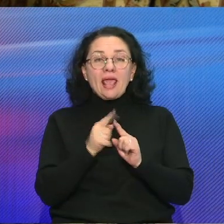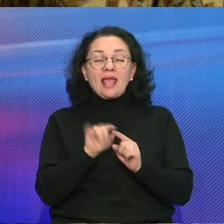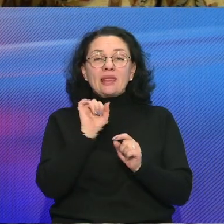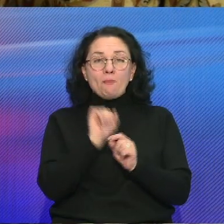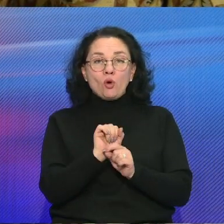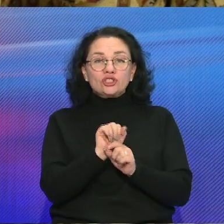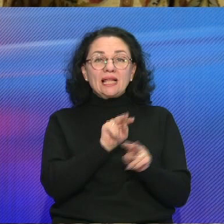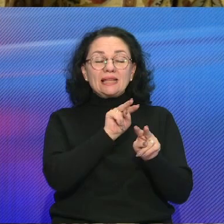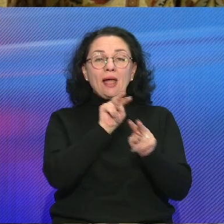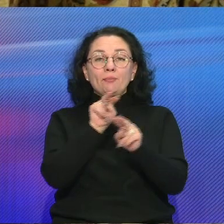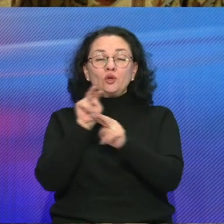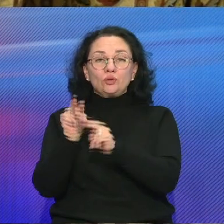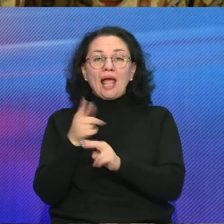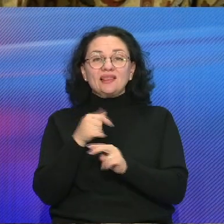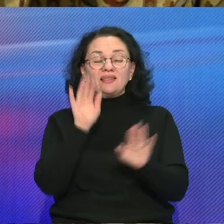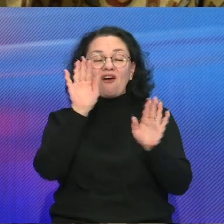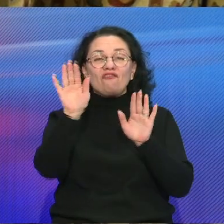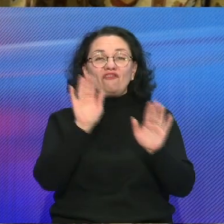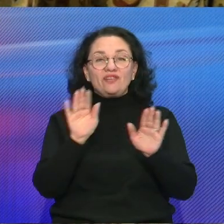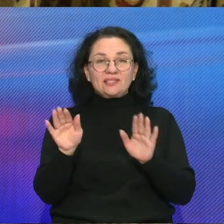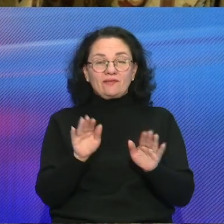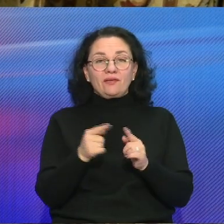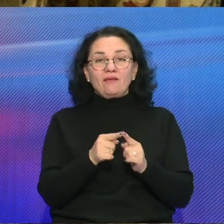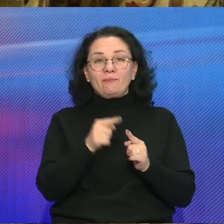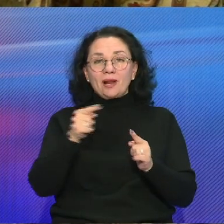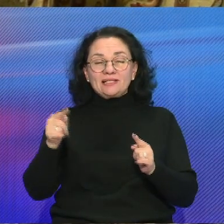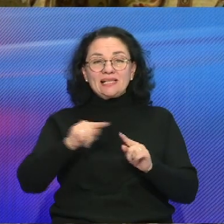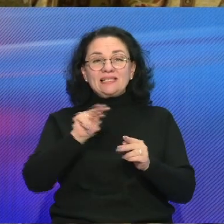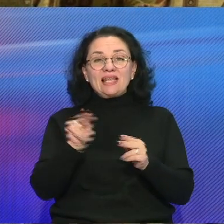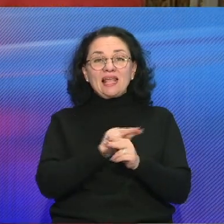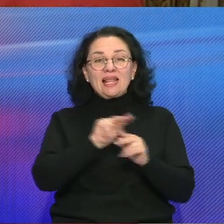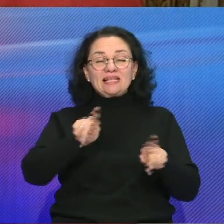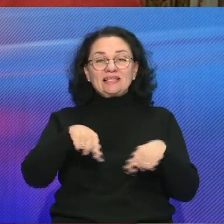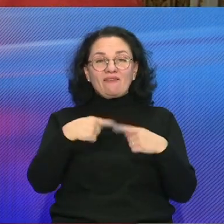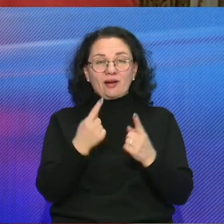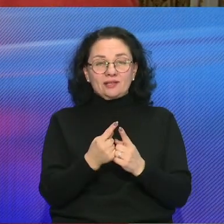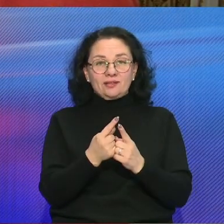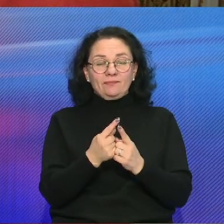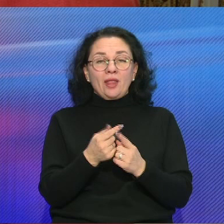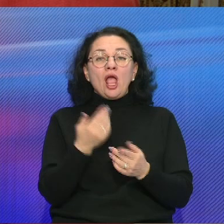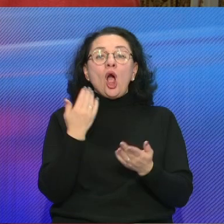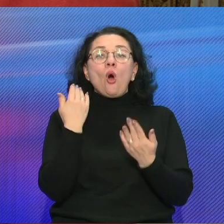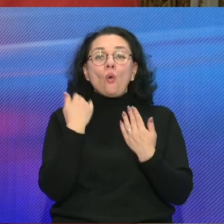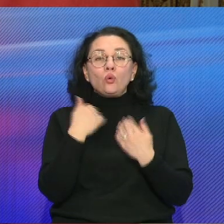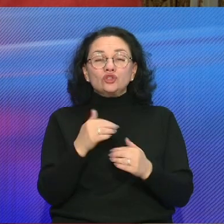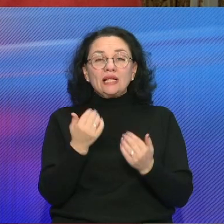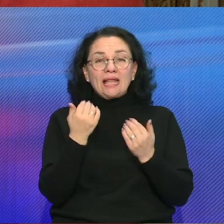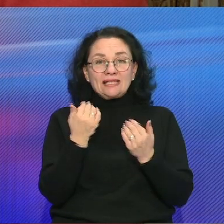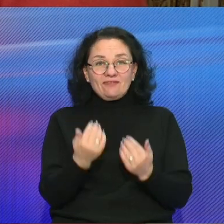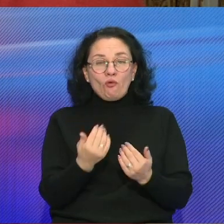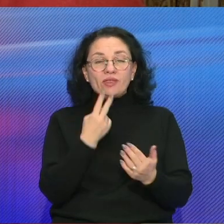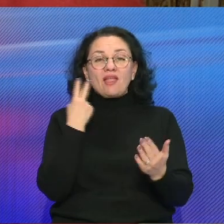Христосу Сидержитель, який находится в процессе реставрации. У левой верхней части работы уже бачно, что вот уже